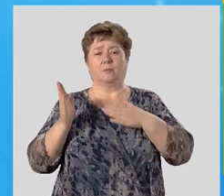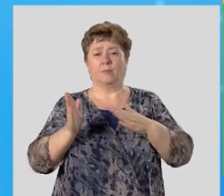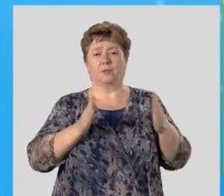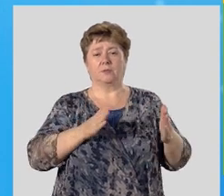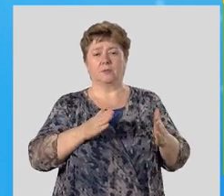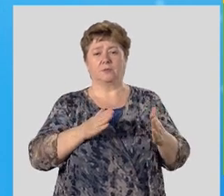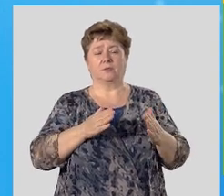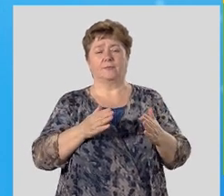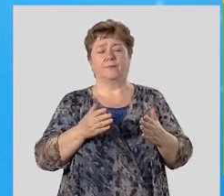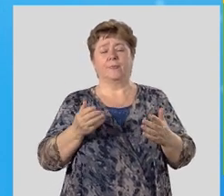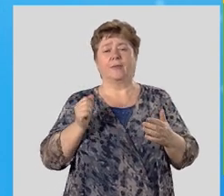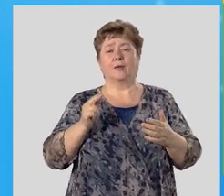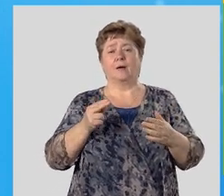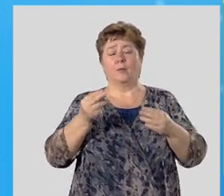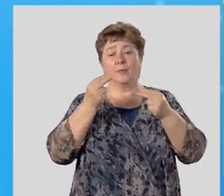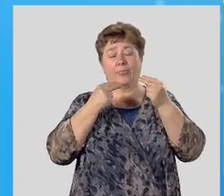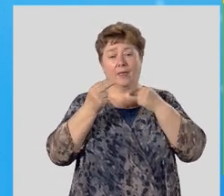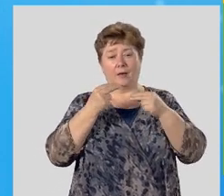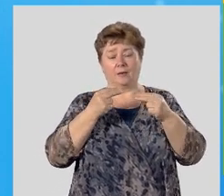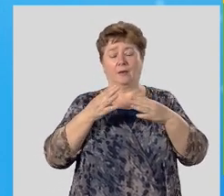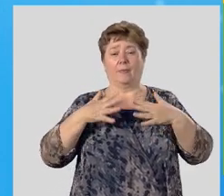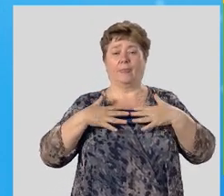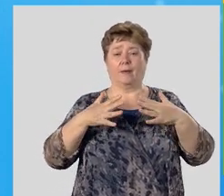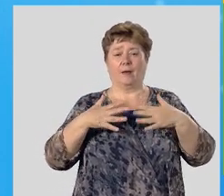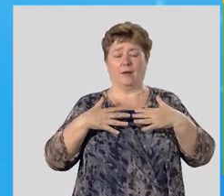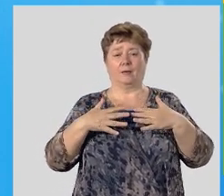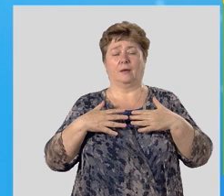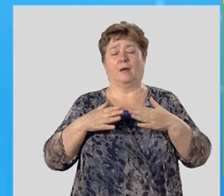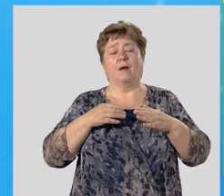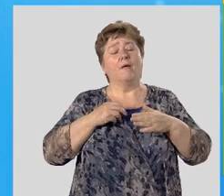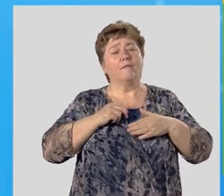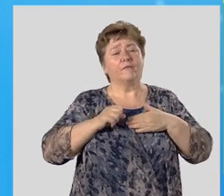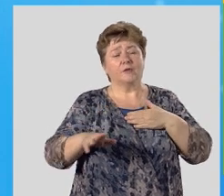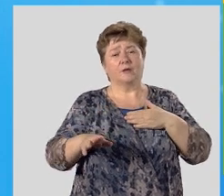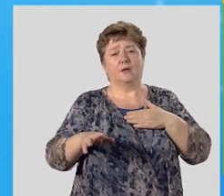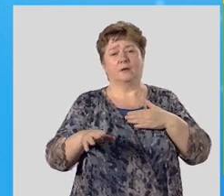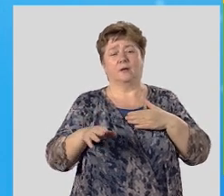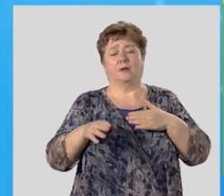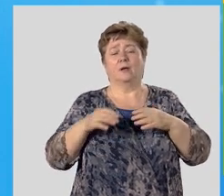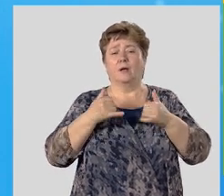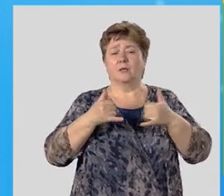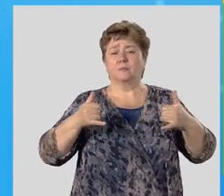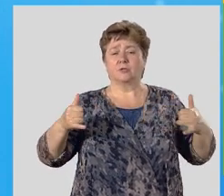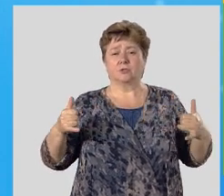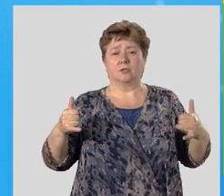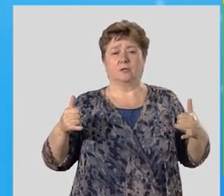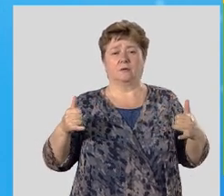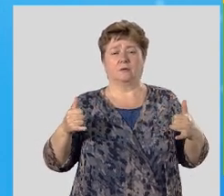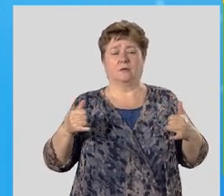процессы, такие как питание, дыхание, выделение,